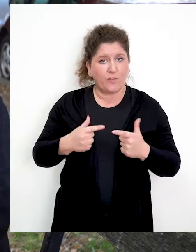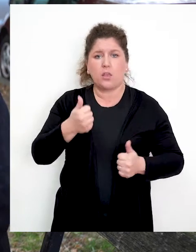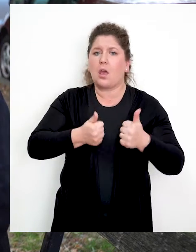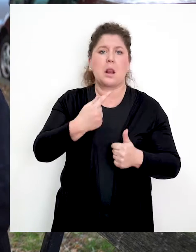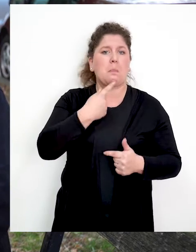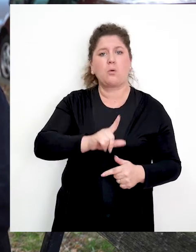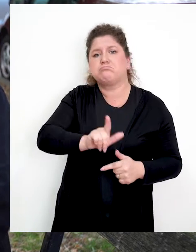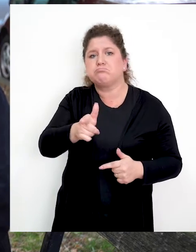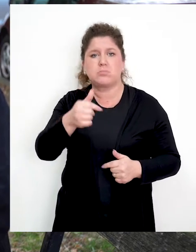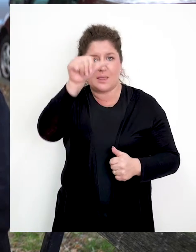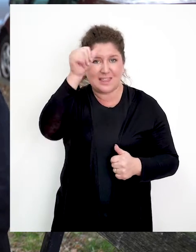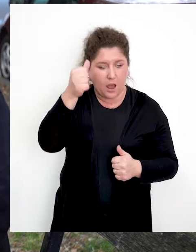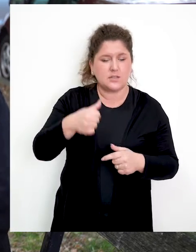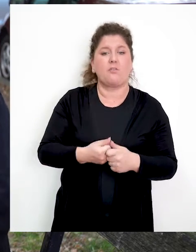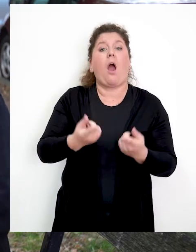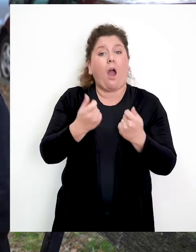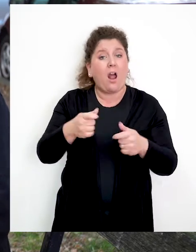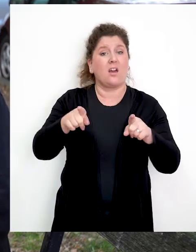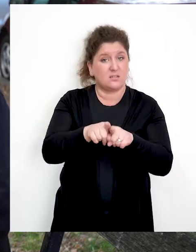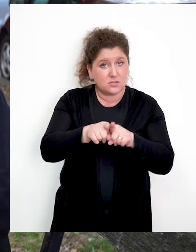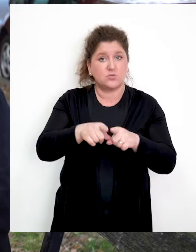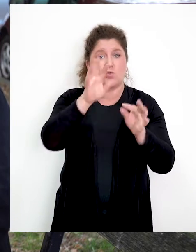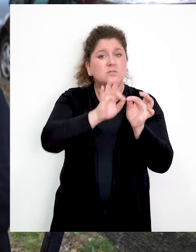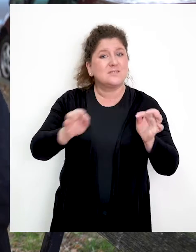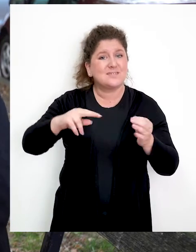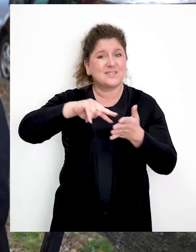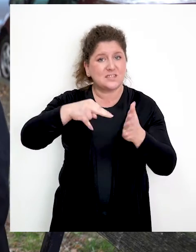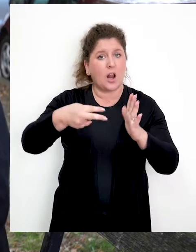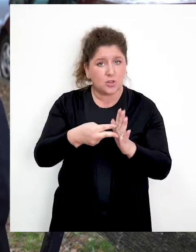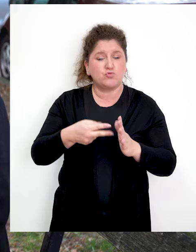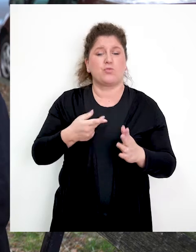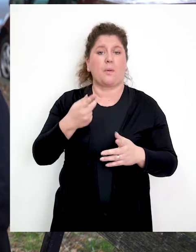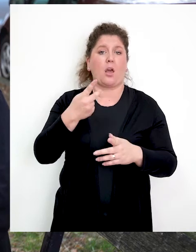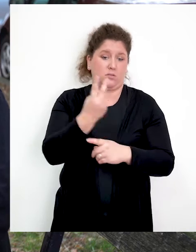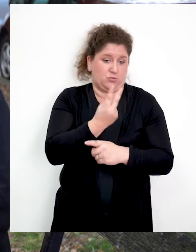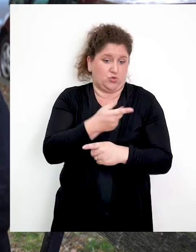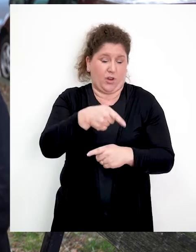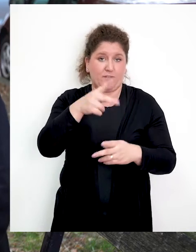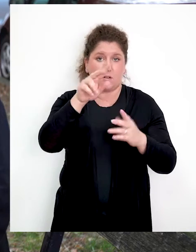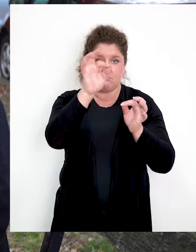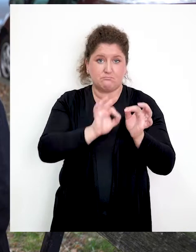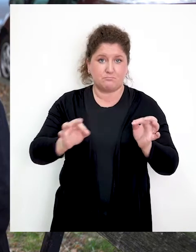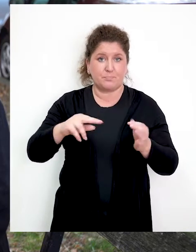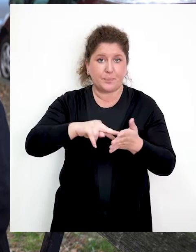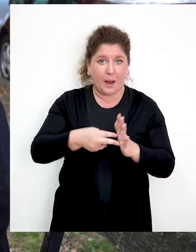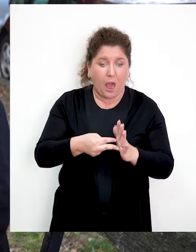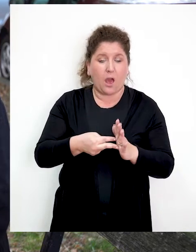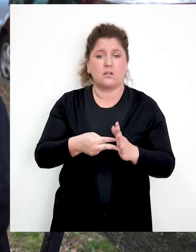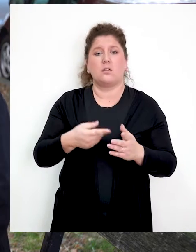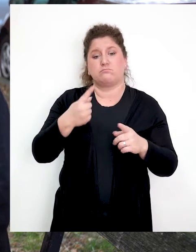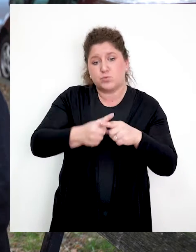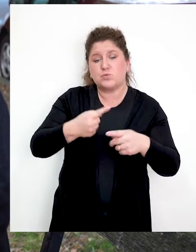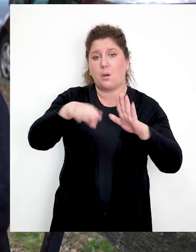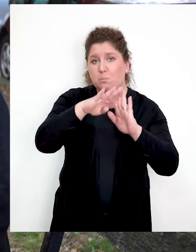nazivom, ali i kroz strateški dokument, znači rade se nacionalne strategije, ali i programi socijalnog